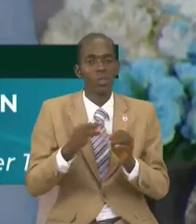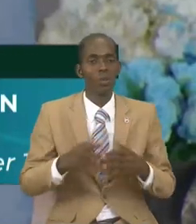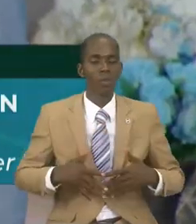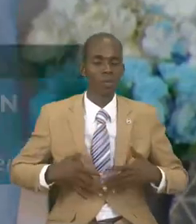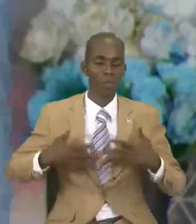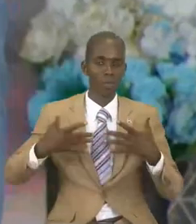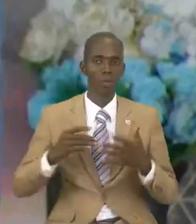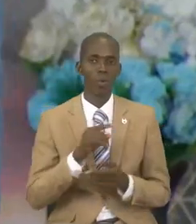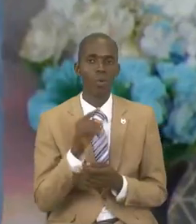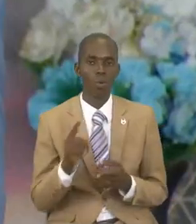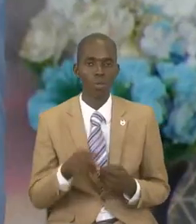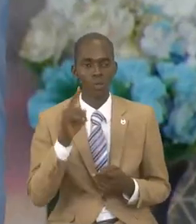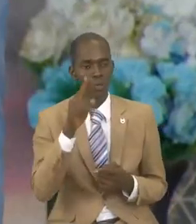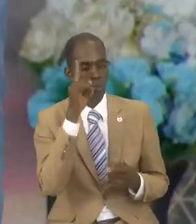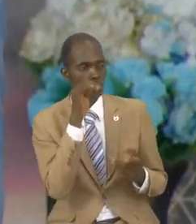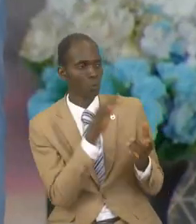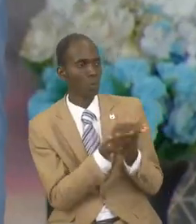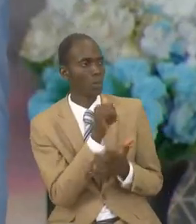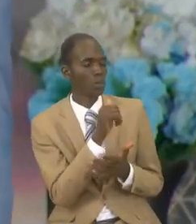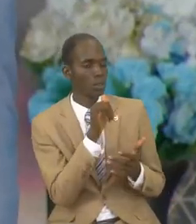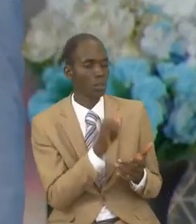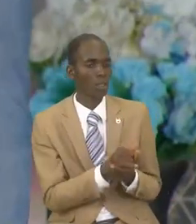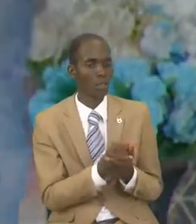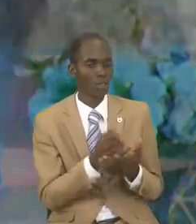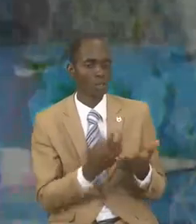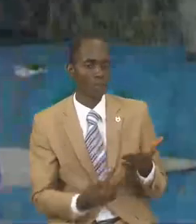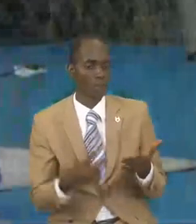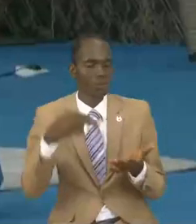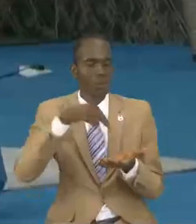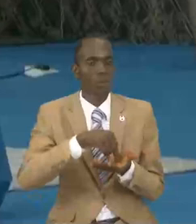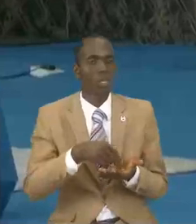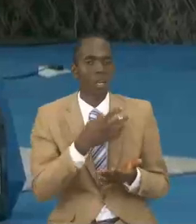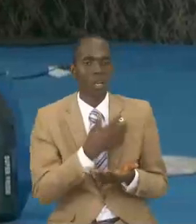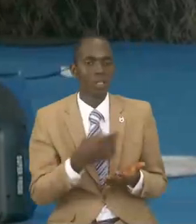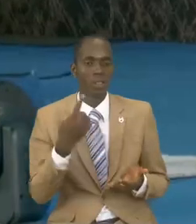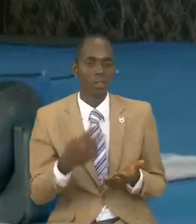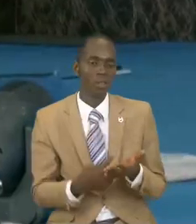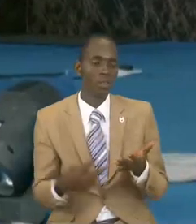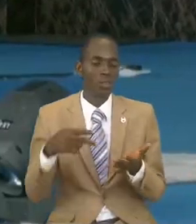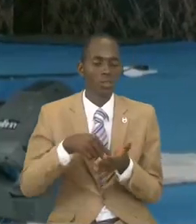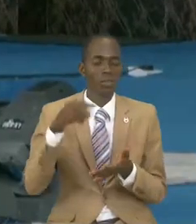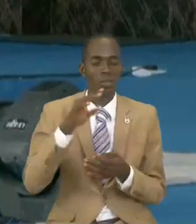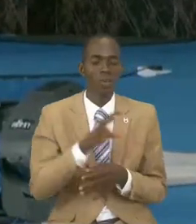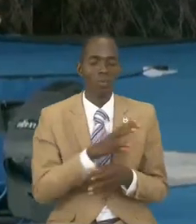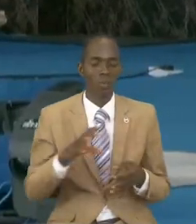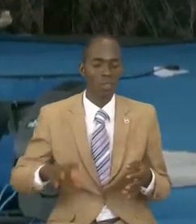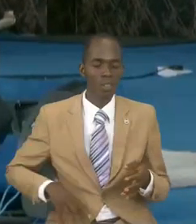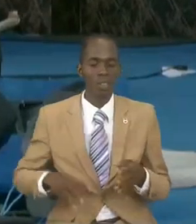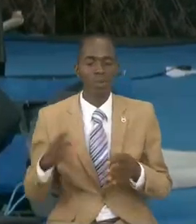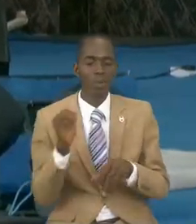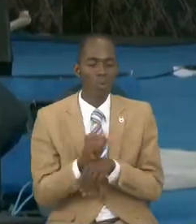vie. Lorsque vous croyez à la résurrection, et la résurrection de Christ